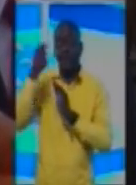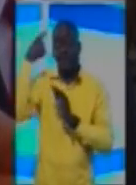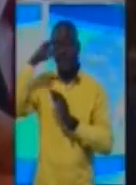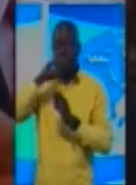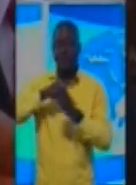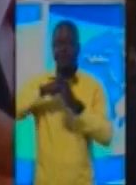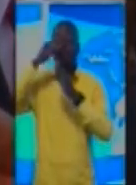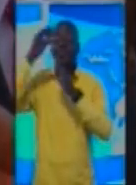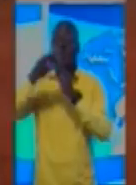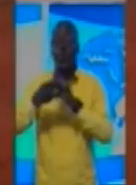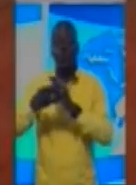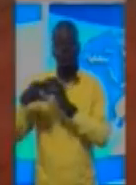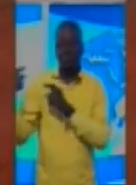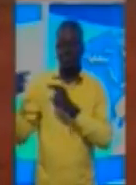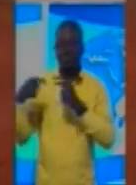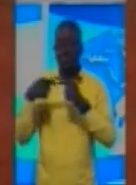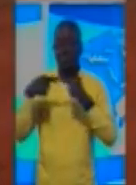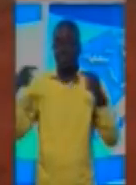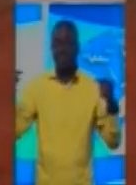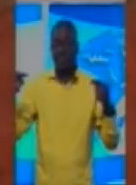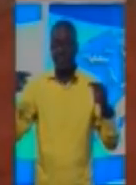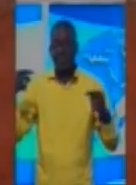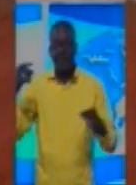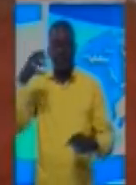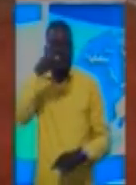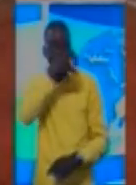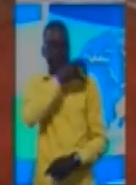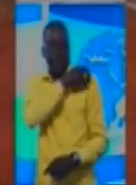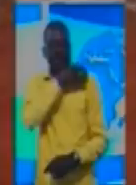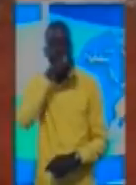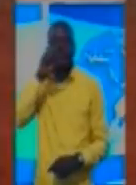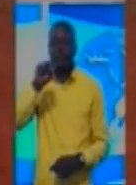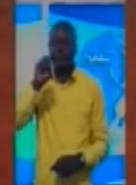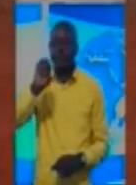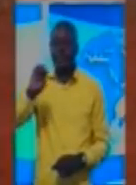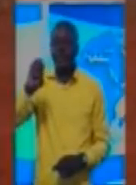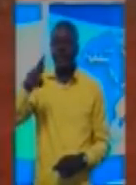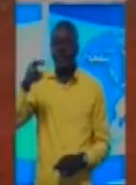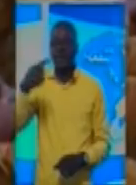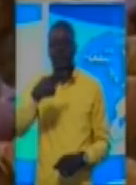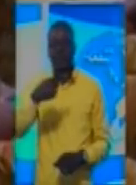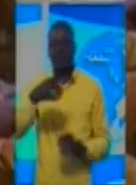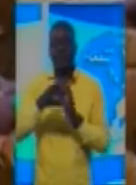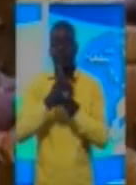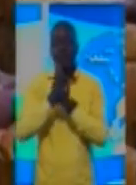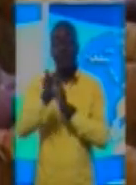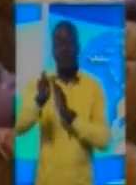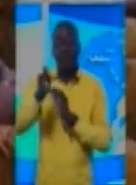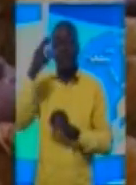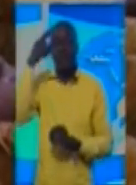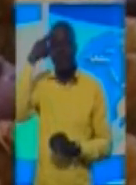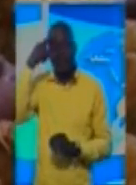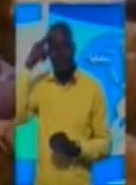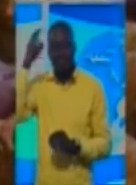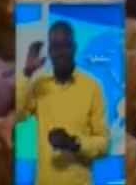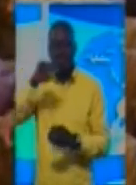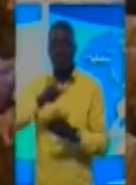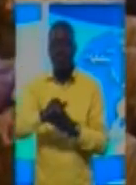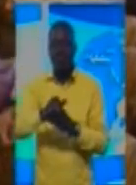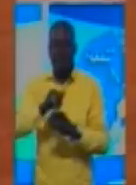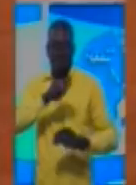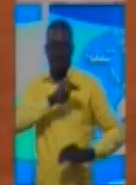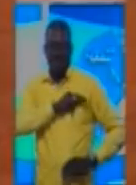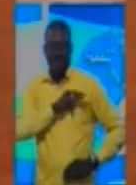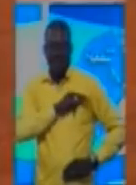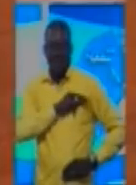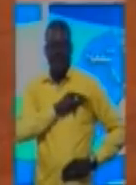nos ennemis. Le chef d'escadron Serge Thierry Kiendrebego est un expert du renseignement militaire. De nombreuses